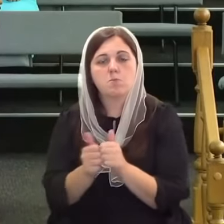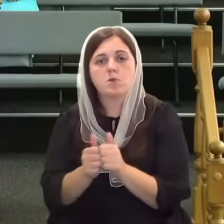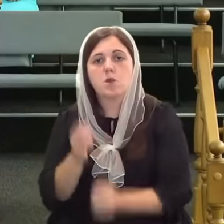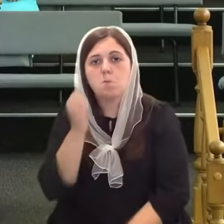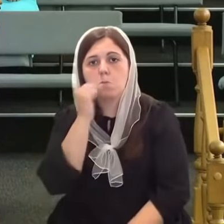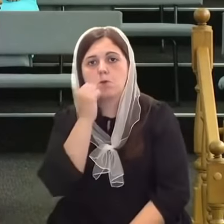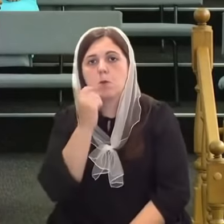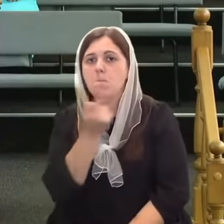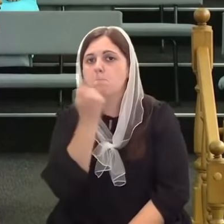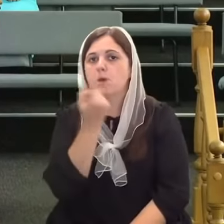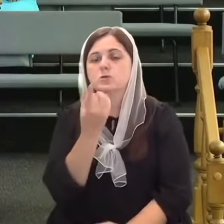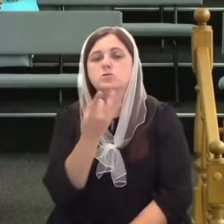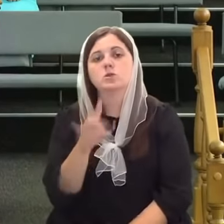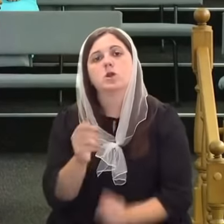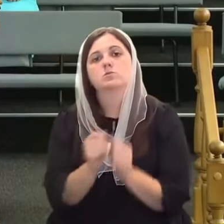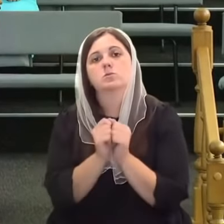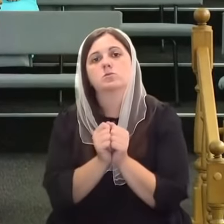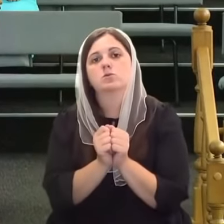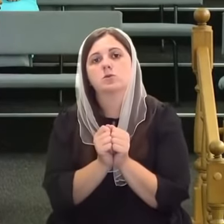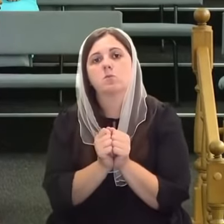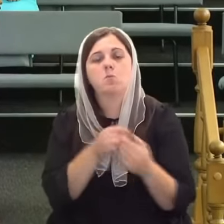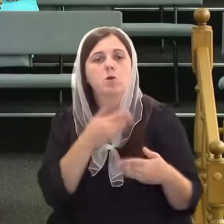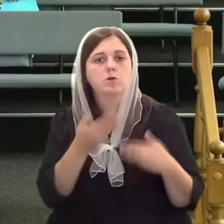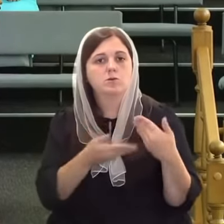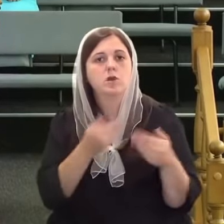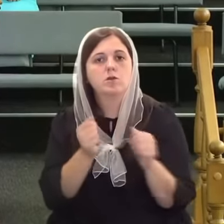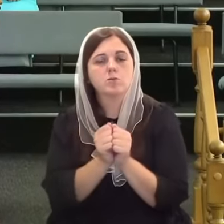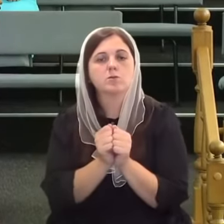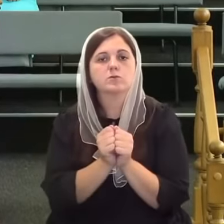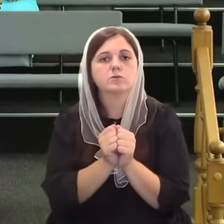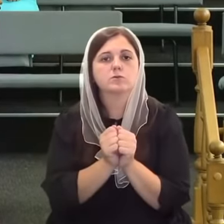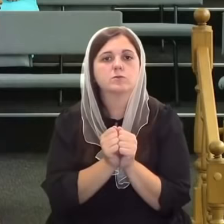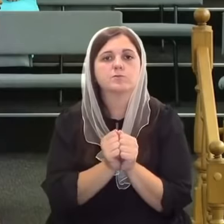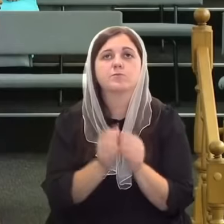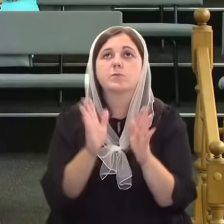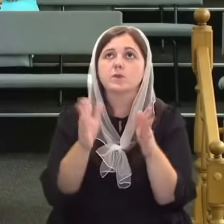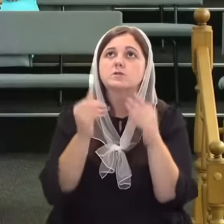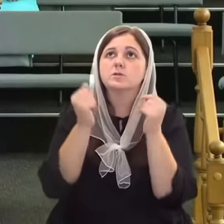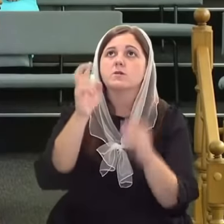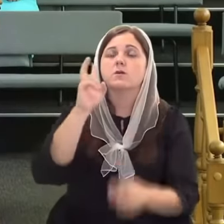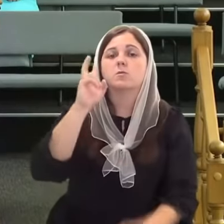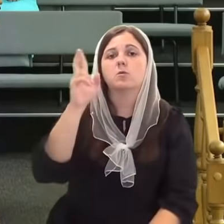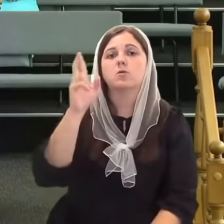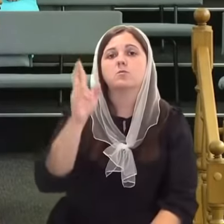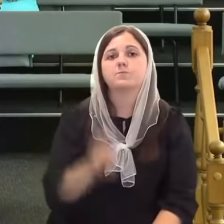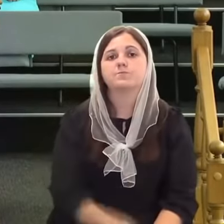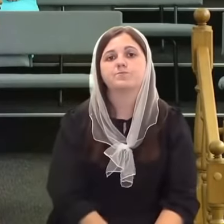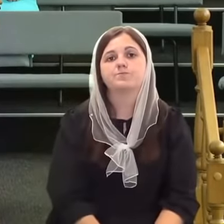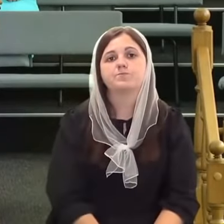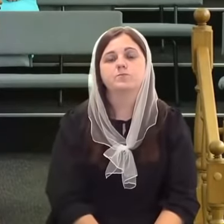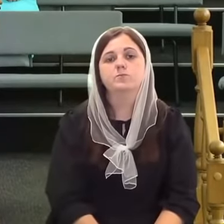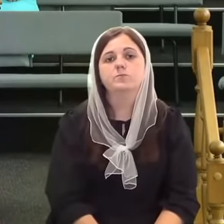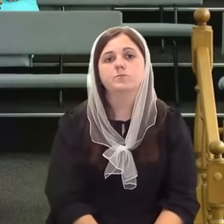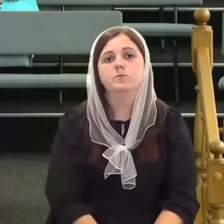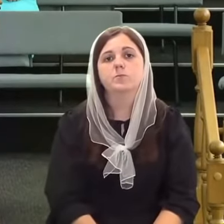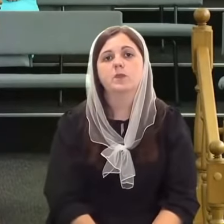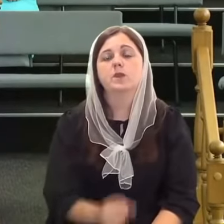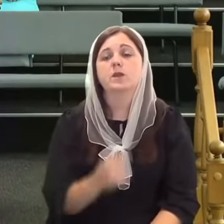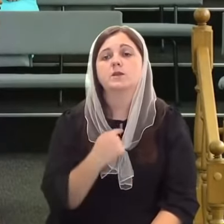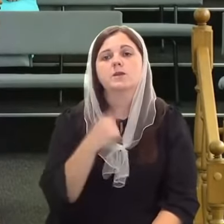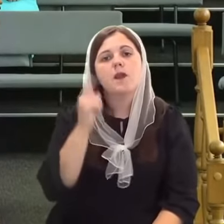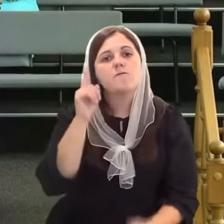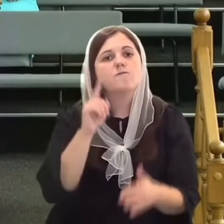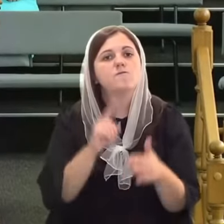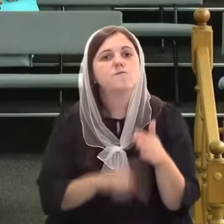раз помолился молитвой покаяния. Слава Богу! Братья и сестры, я верю,